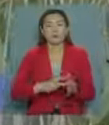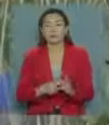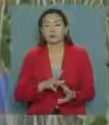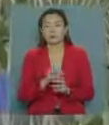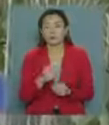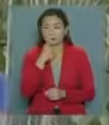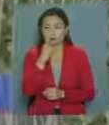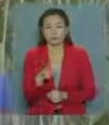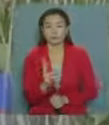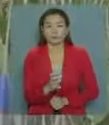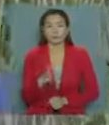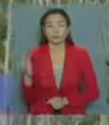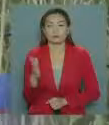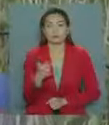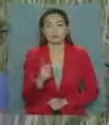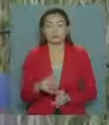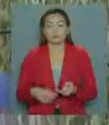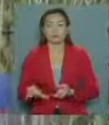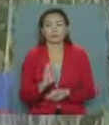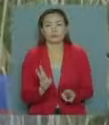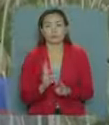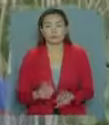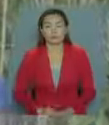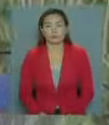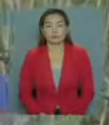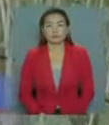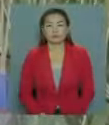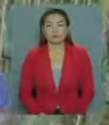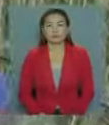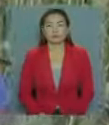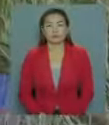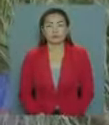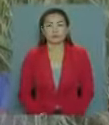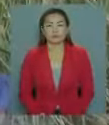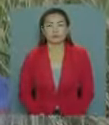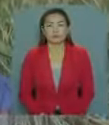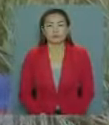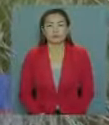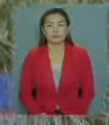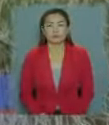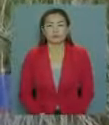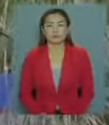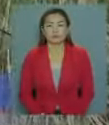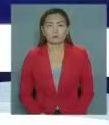кесірінен биыл 1200-ден астам гектар жер өртке оранған. Нұржол Жақсылғайбек, Ғалымов, жаңалық қызметі.